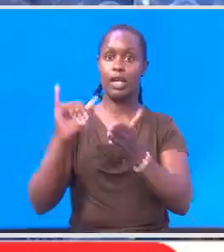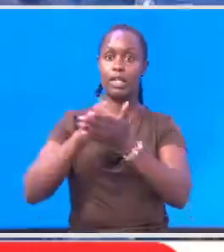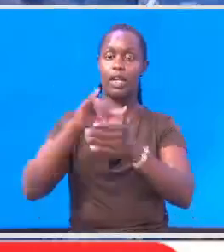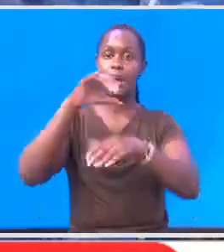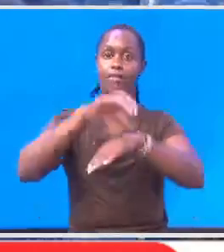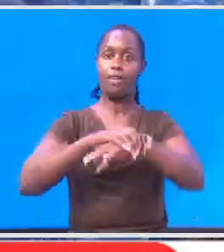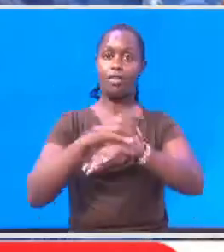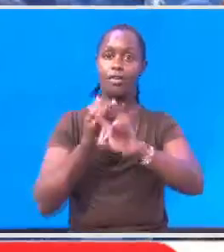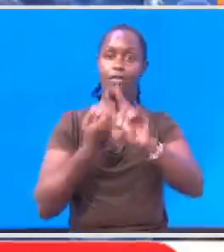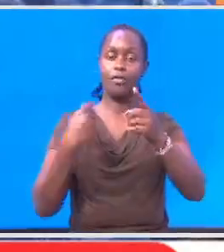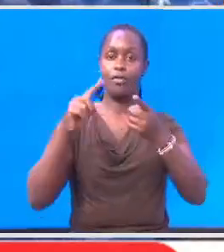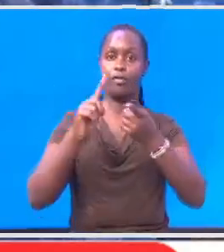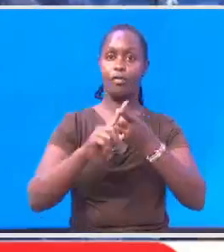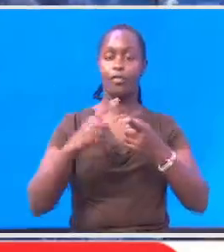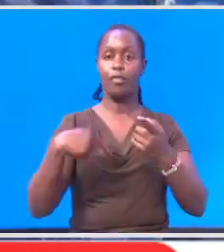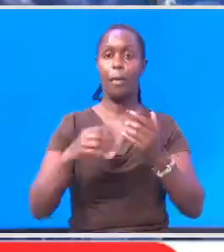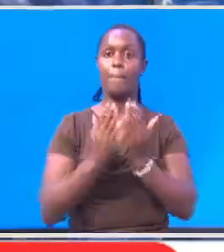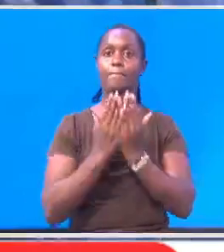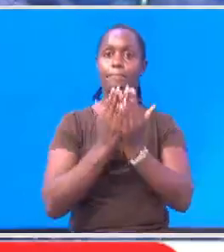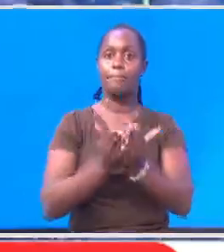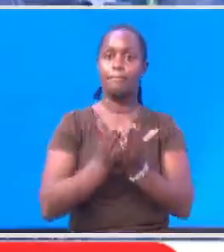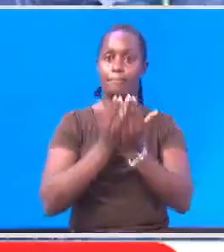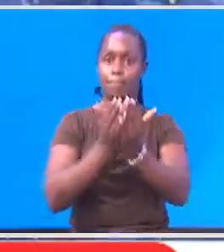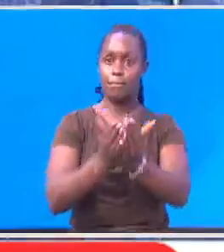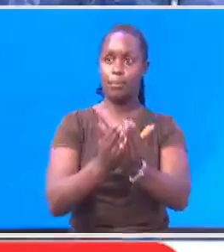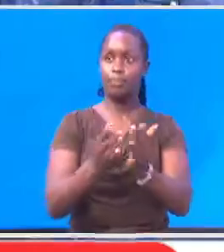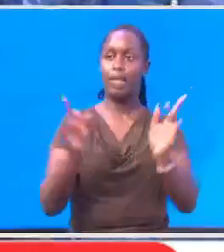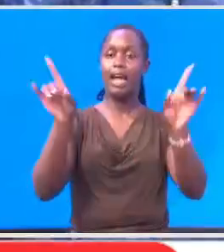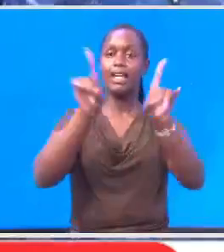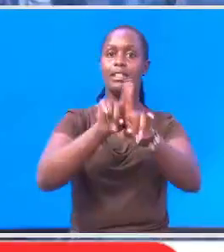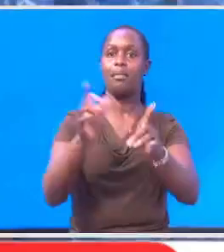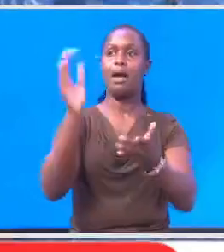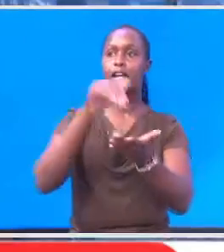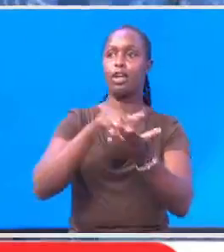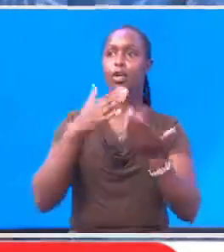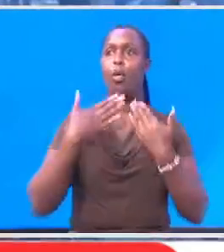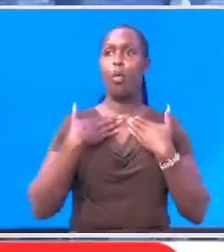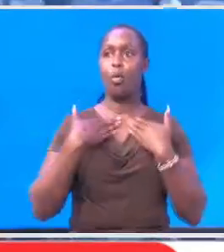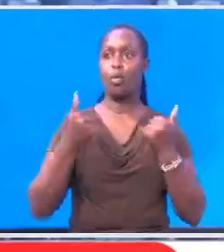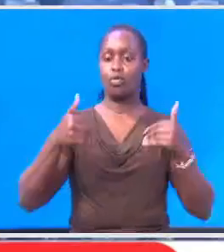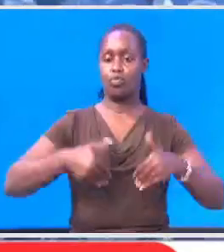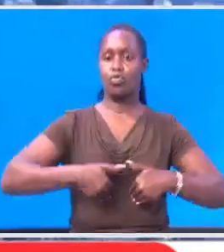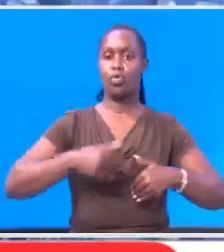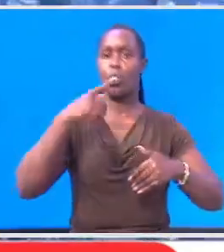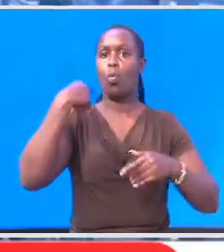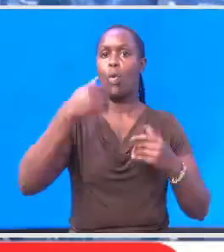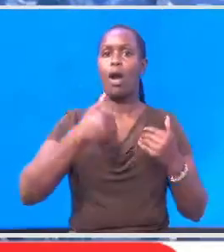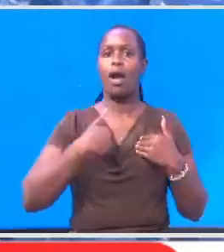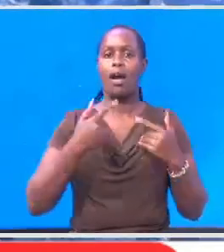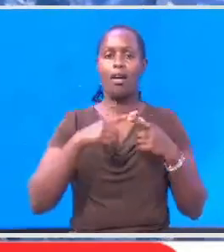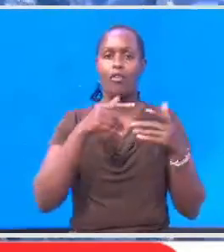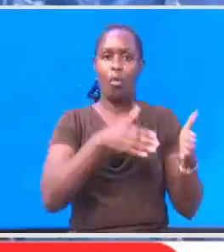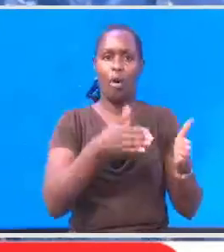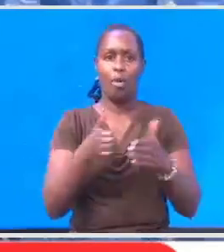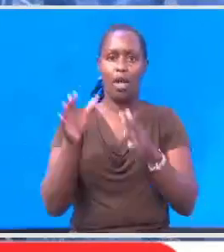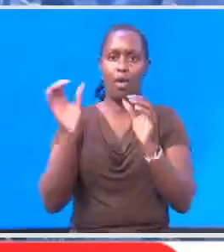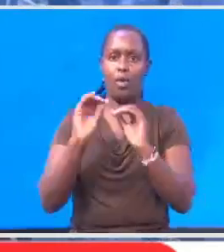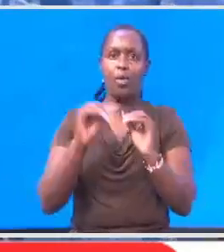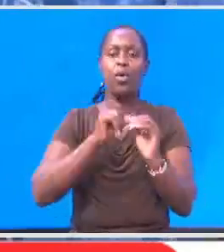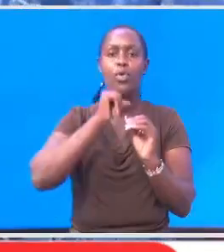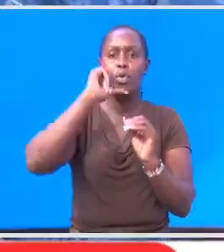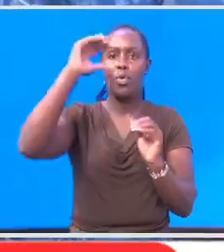majini. Hatutaki tena tuwe na vijana ambao hawana namna, hawana vile ya